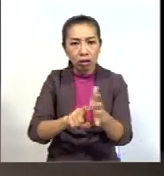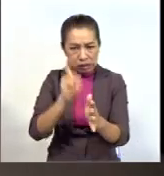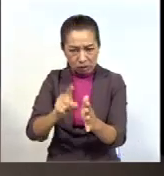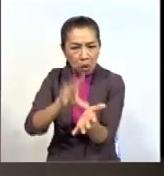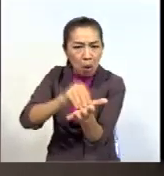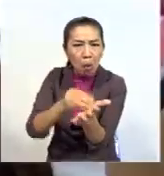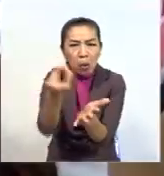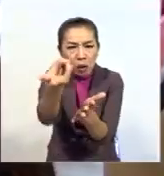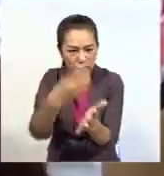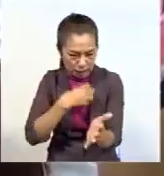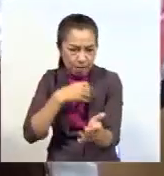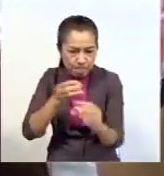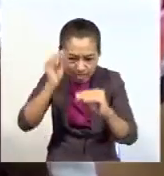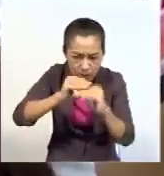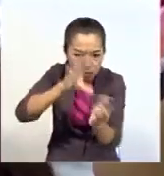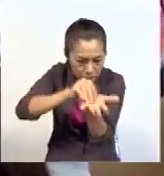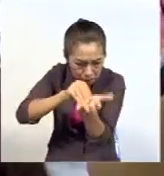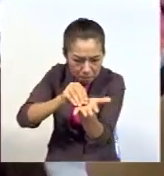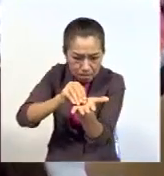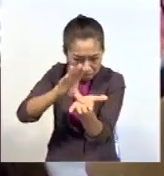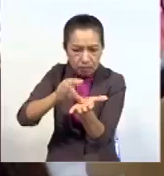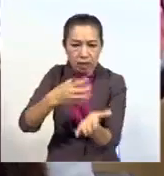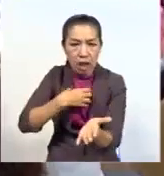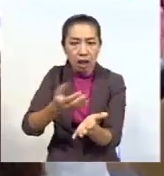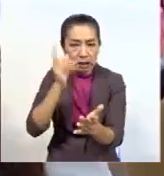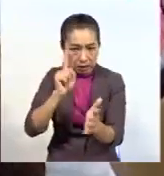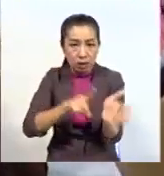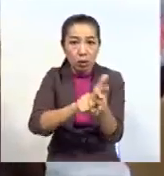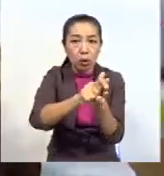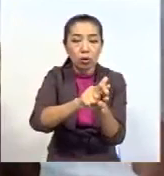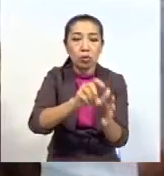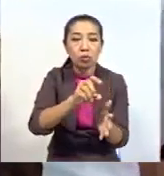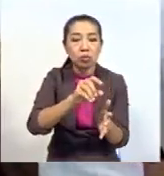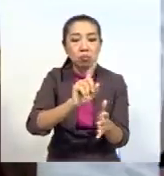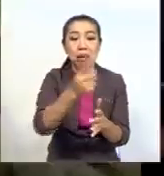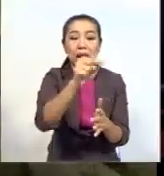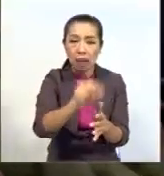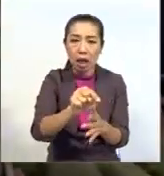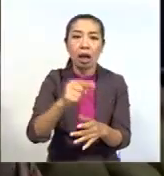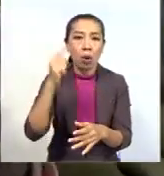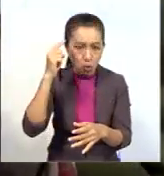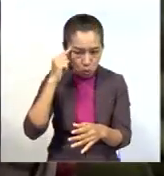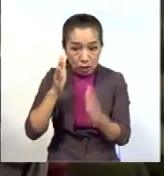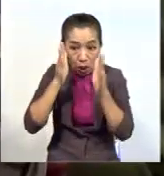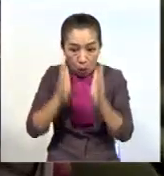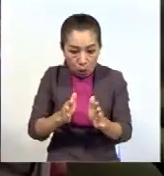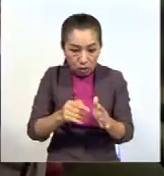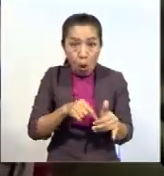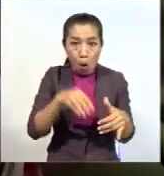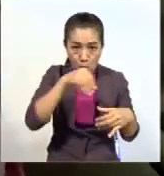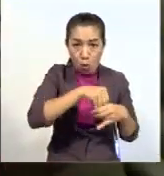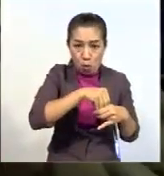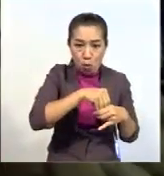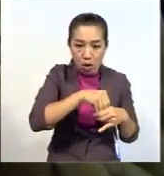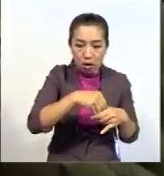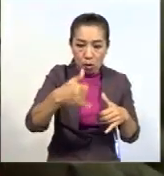ข้อมูลมากกว่านี้แม้ว่ามีการยืนยันออกมาแล้วว่าไวรัสโคโรนาสายพันธุ์ใหม่สามารถแพร่จากคนสู่คน